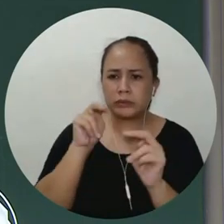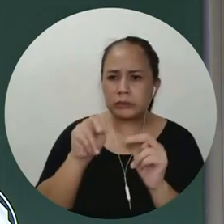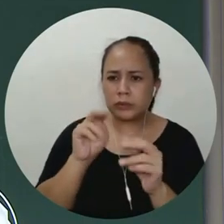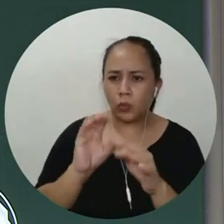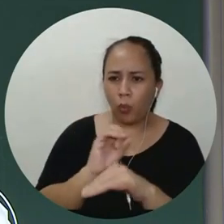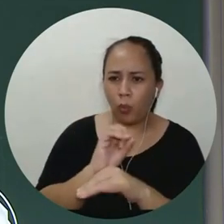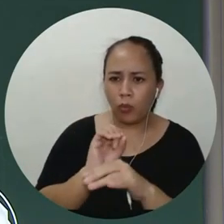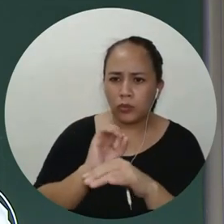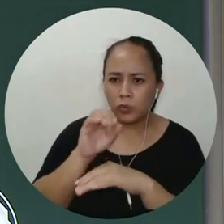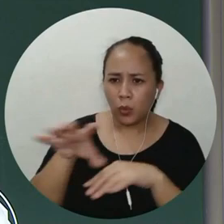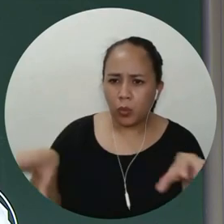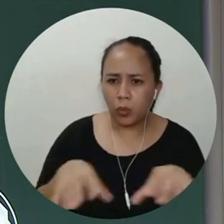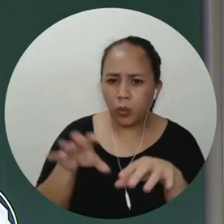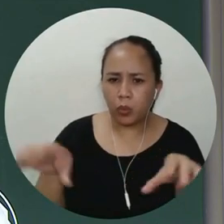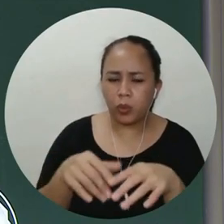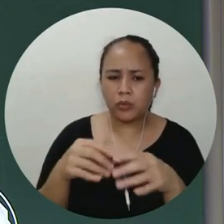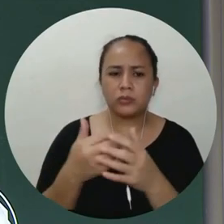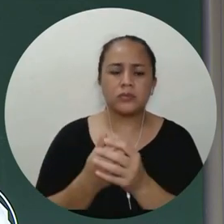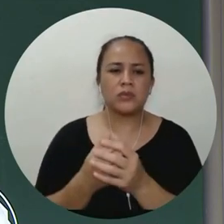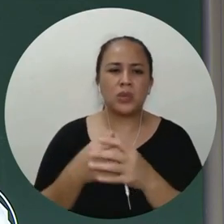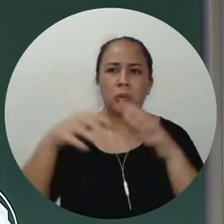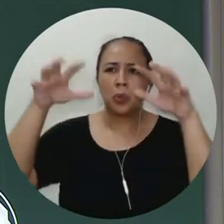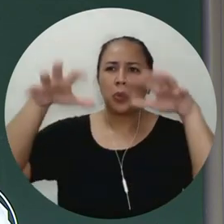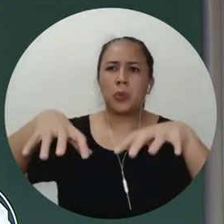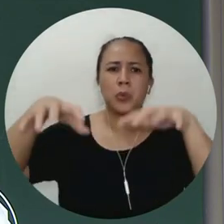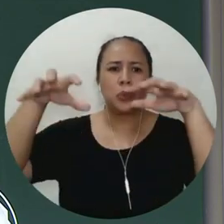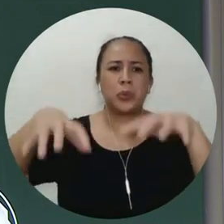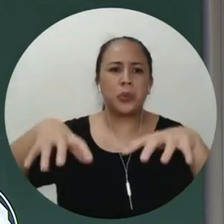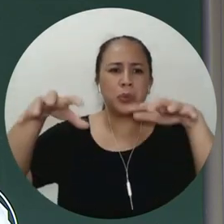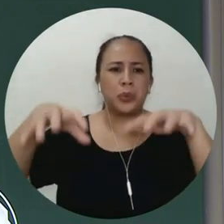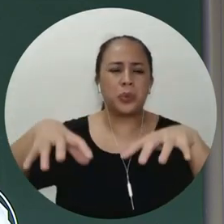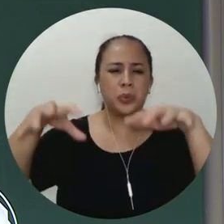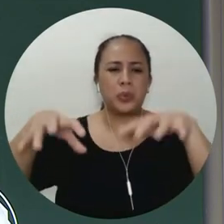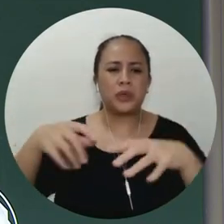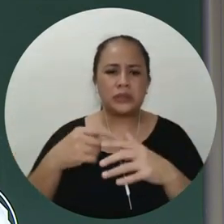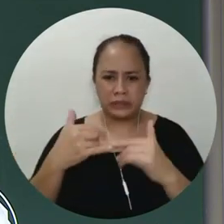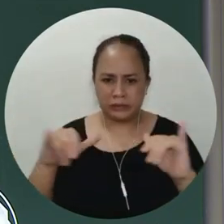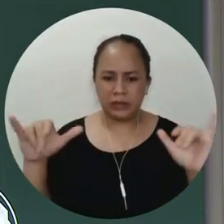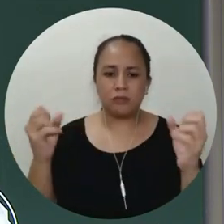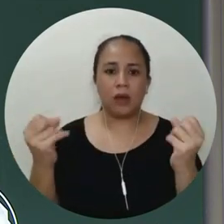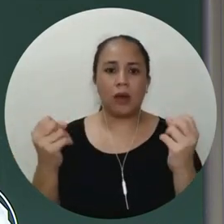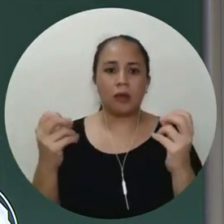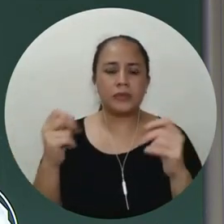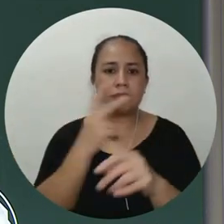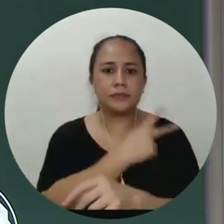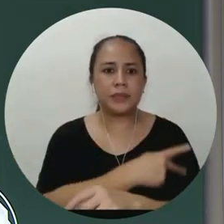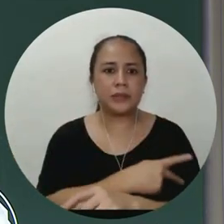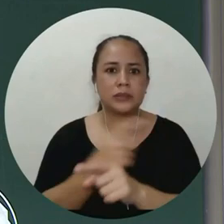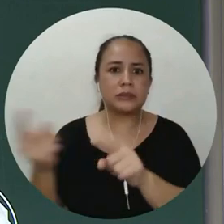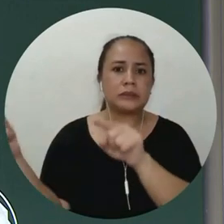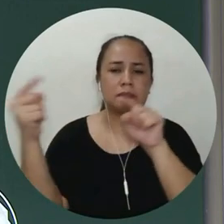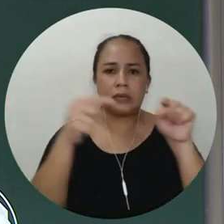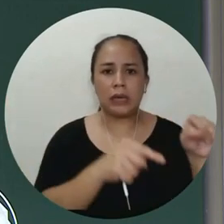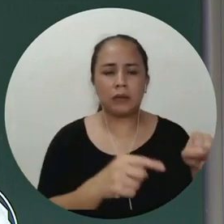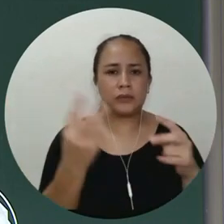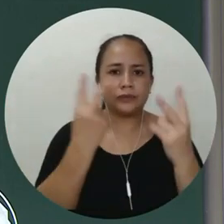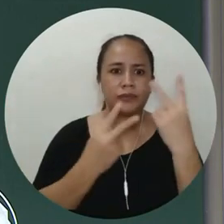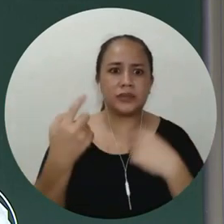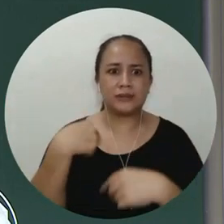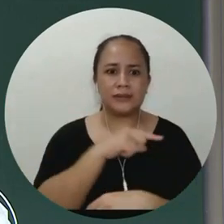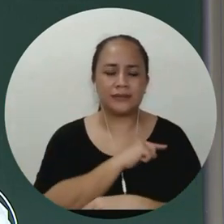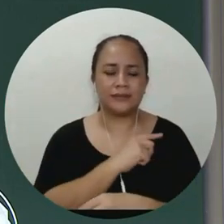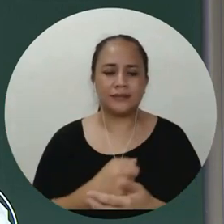왔어요. And it was very rainy. 그 사람들이 많이 환자 너무 많이 와. And yet there were so many patients who came and visited us. 자,